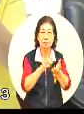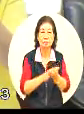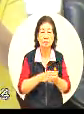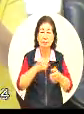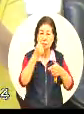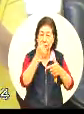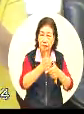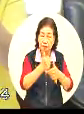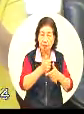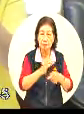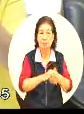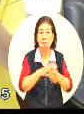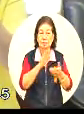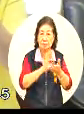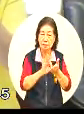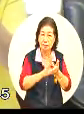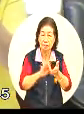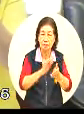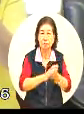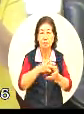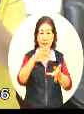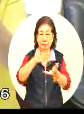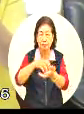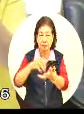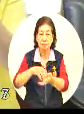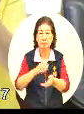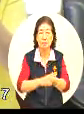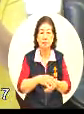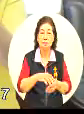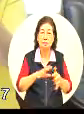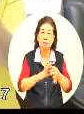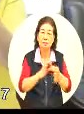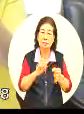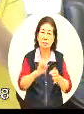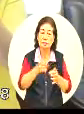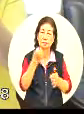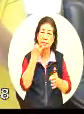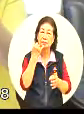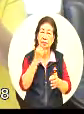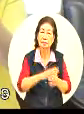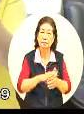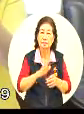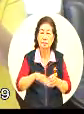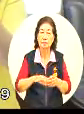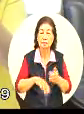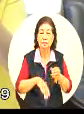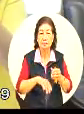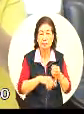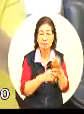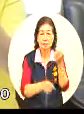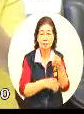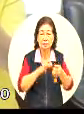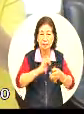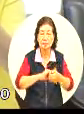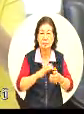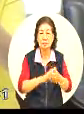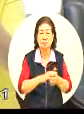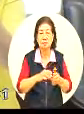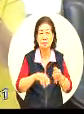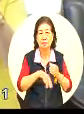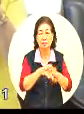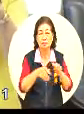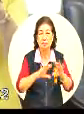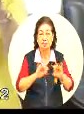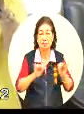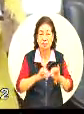照，当时同时怎么可以都市计划变更为他的法定空地为部分的市民道路？